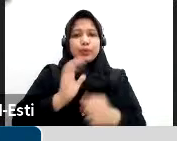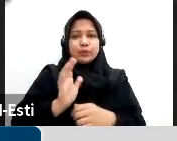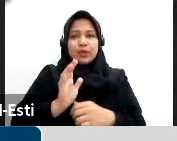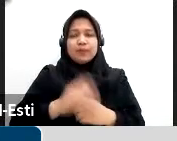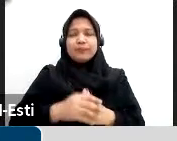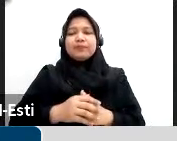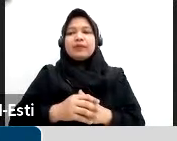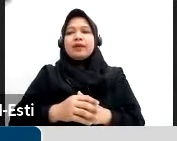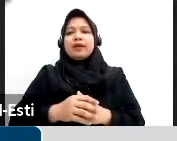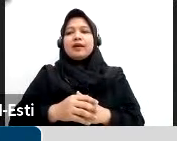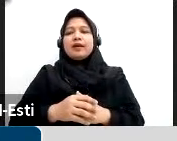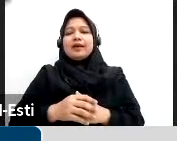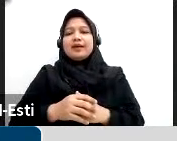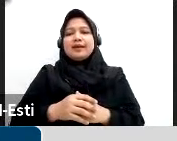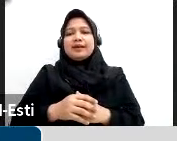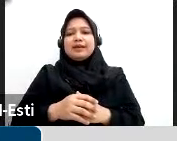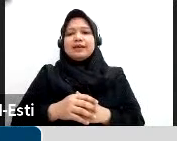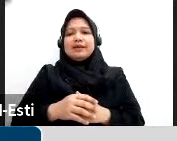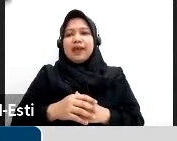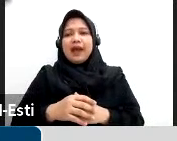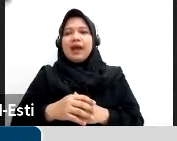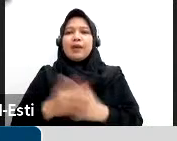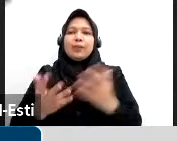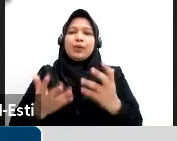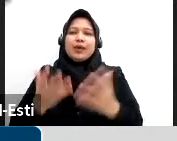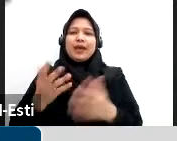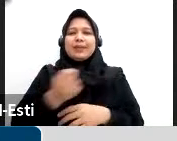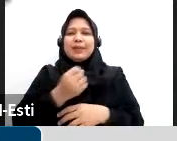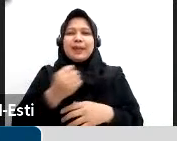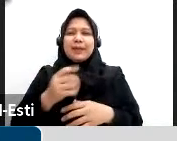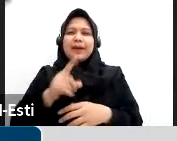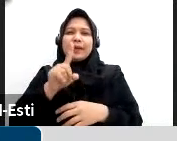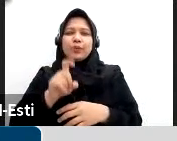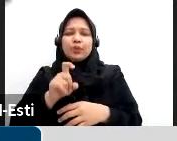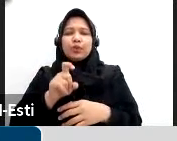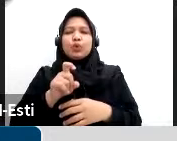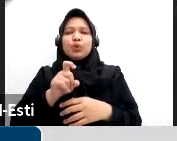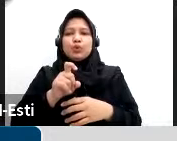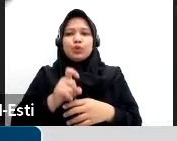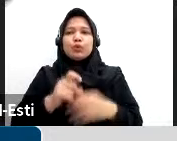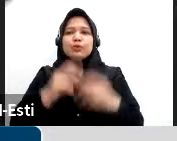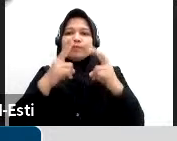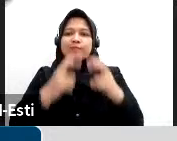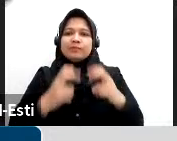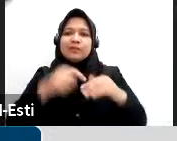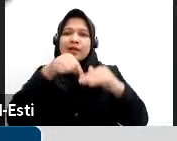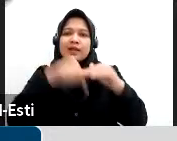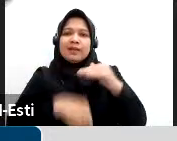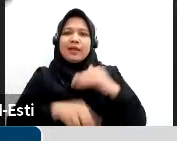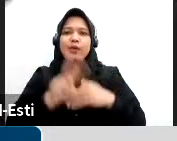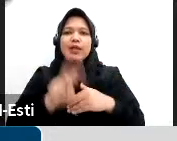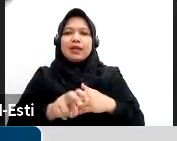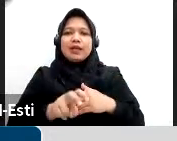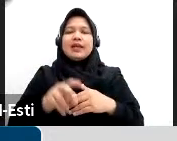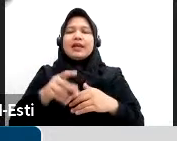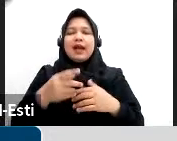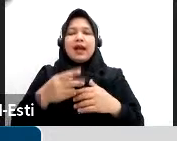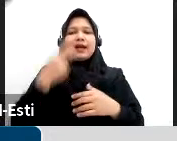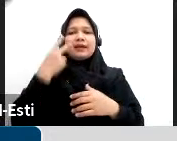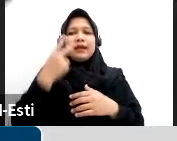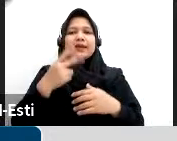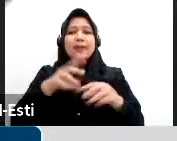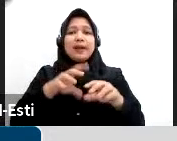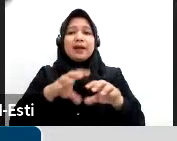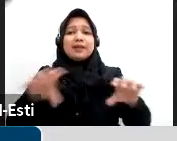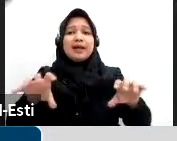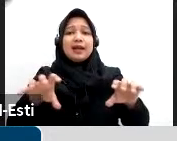meskipun tentu saja ada yang perlu dielaborasi lebih lanjut dan perlu kemudian kita lihat apakah sarana regulasi yang